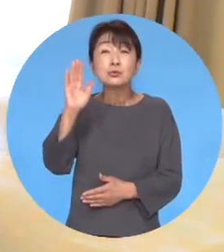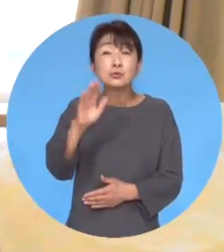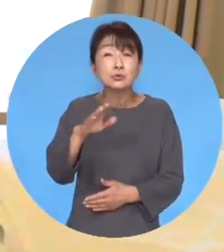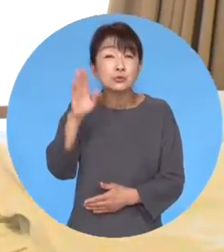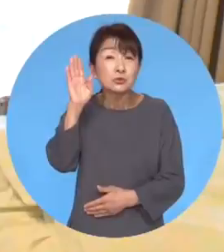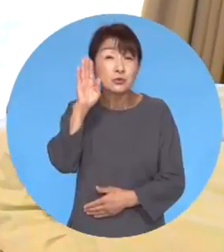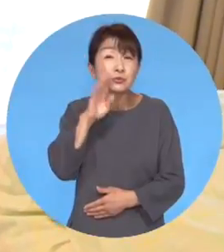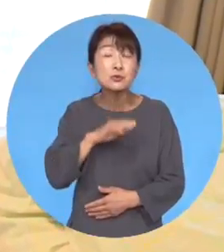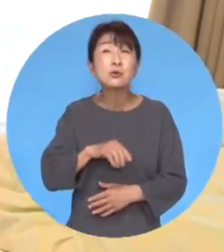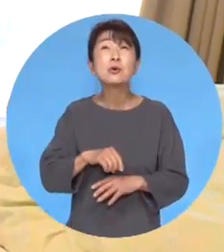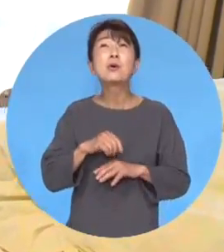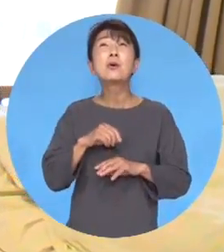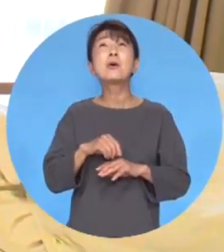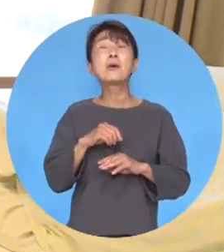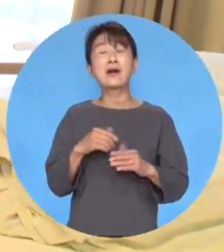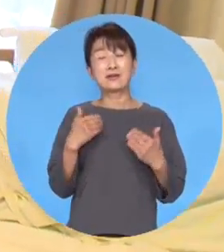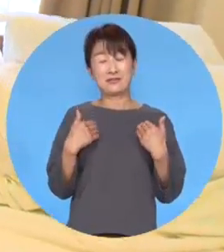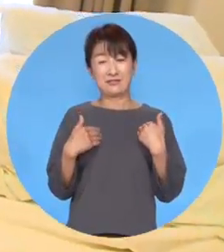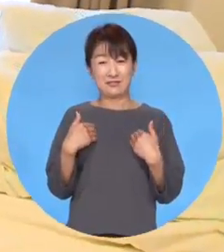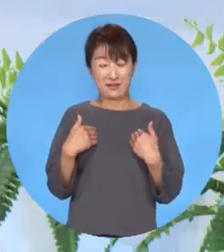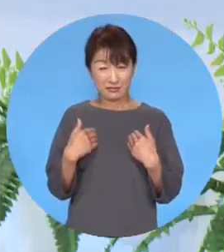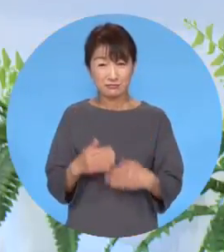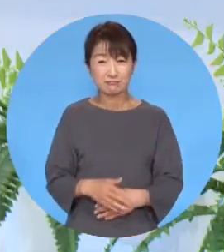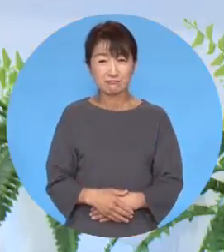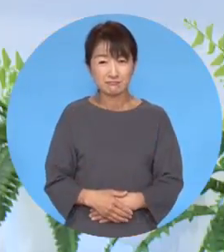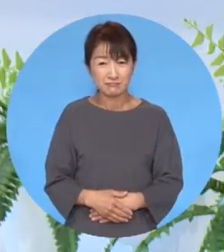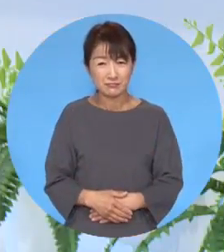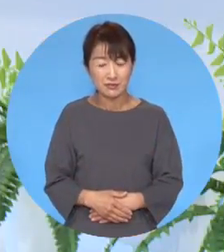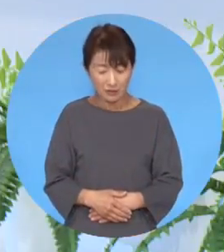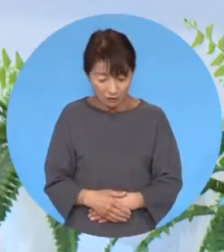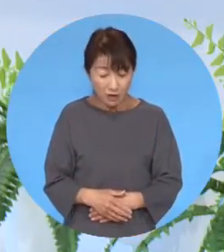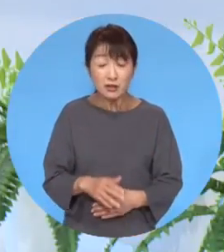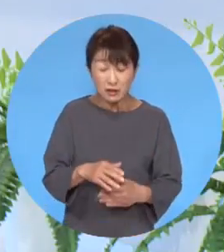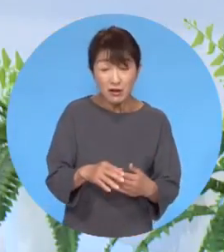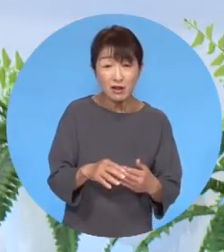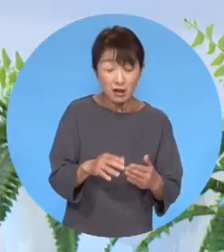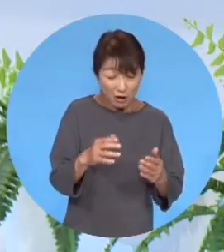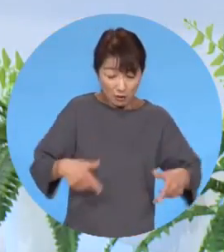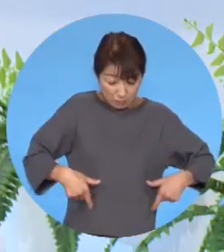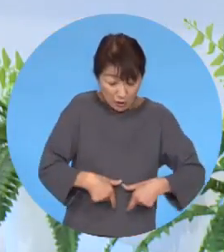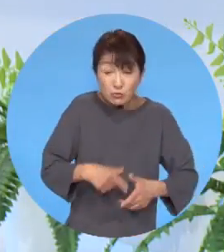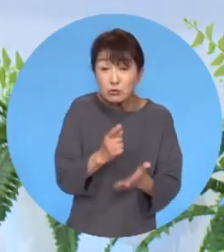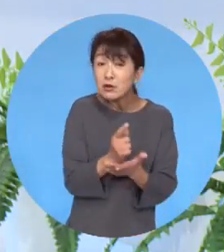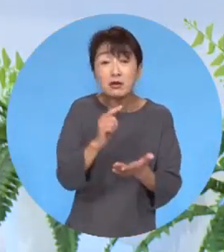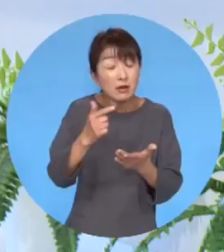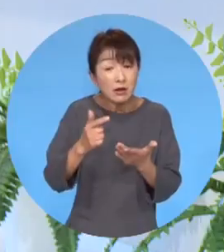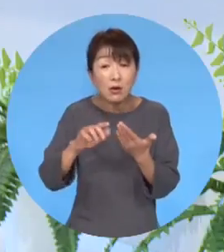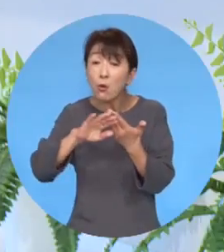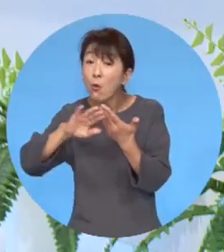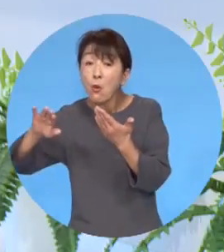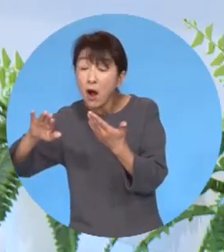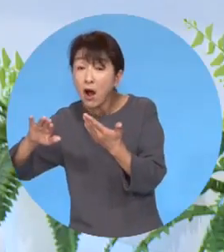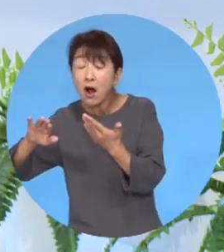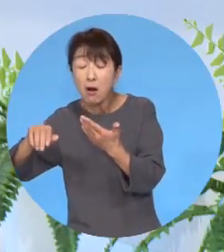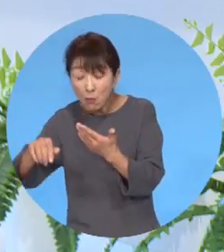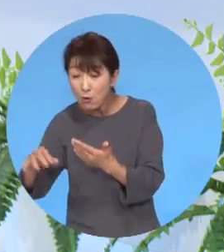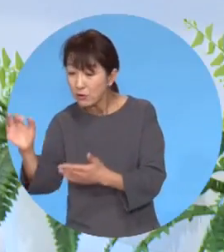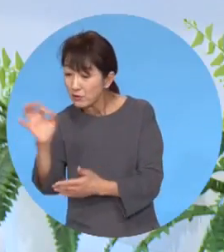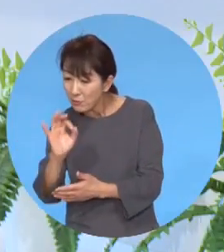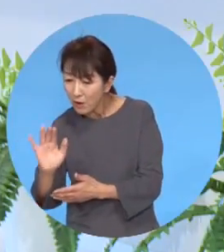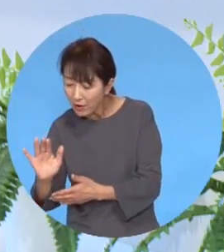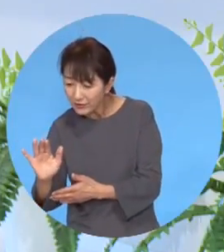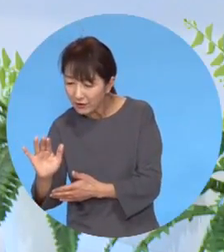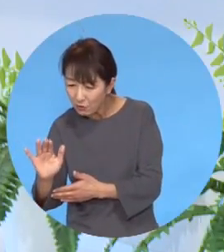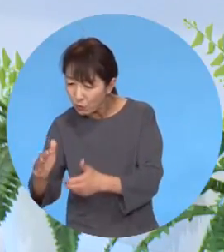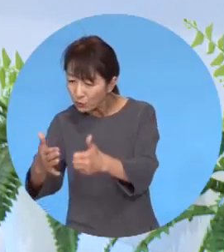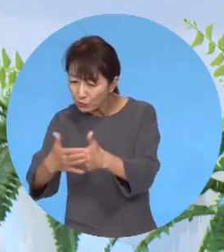介護につながっていると思います。介護ロボットだけじゃなくコルセットとかいろんなものもあるんですが、それが普及して皆さんが知